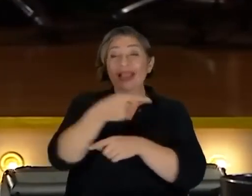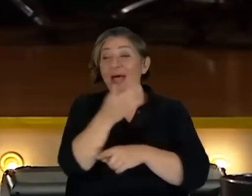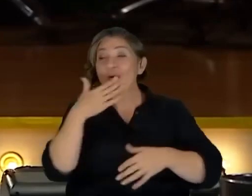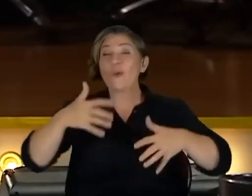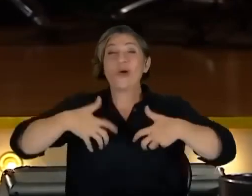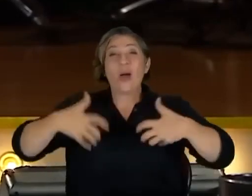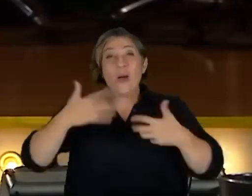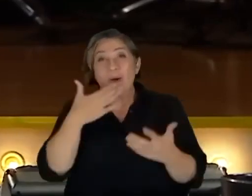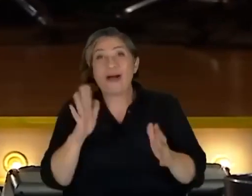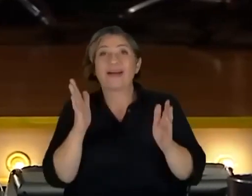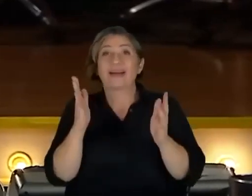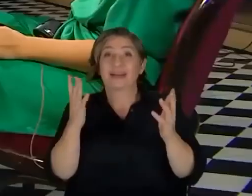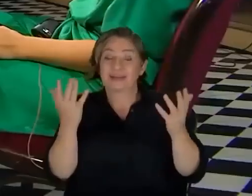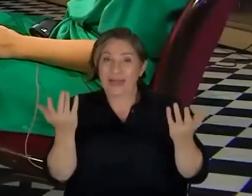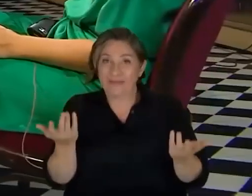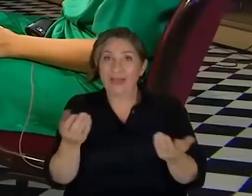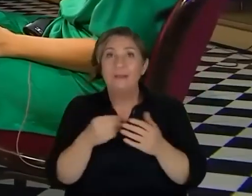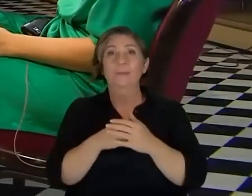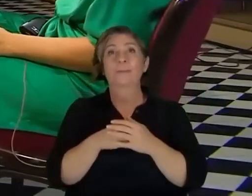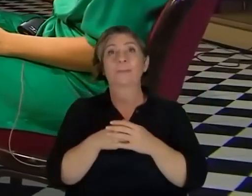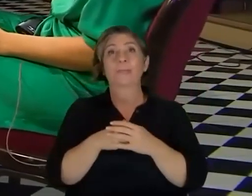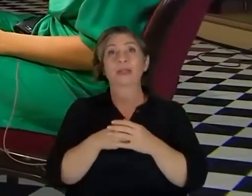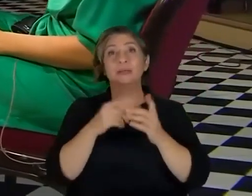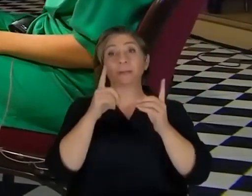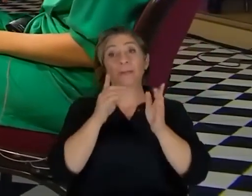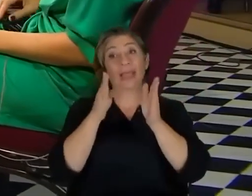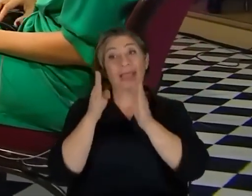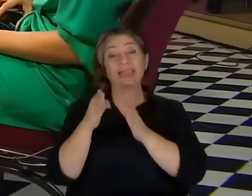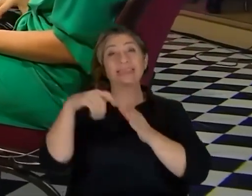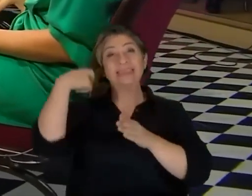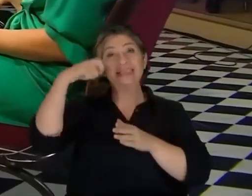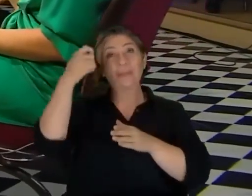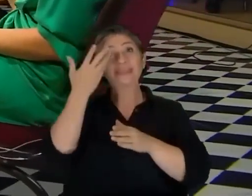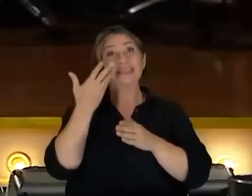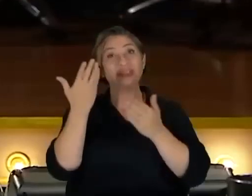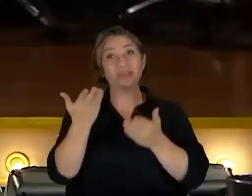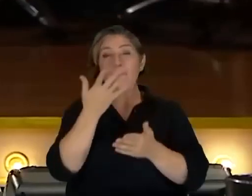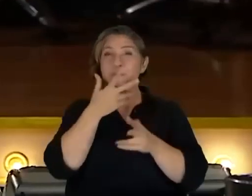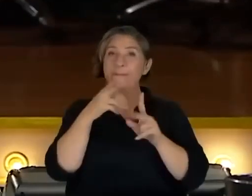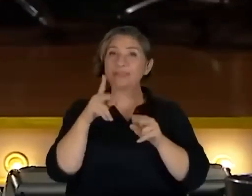goriller falan. Evet. Ve tabii bir yandan da işte